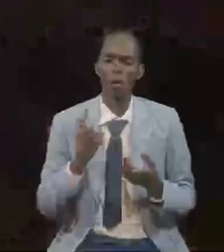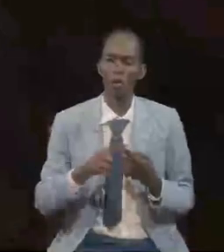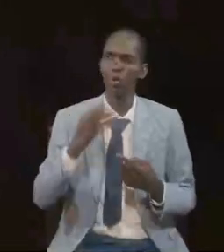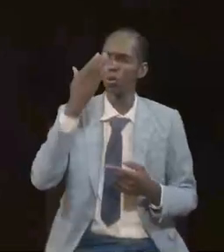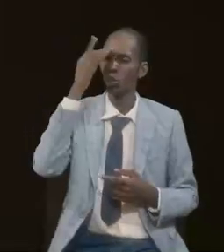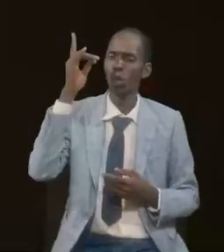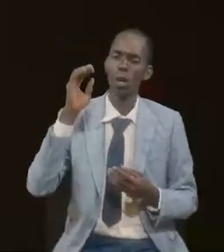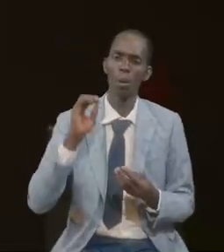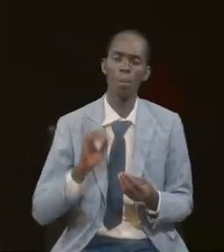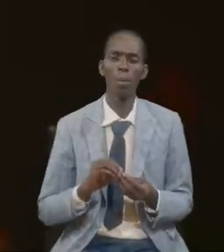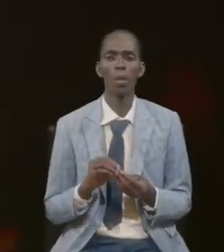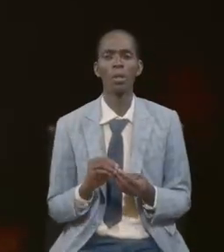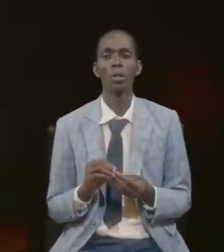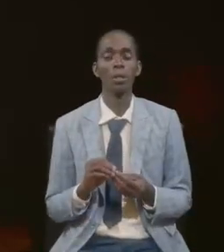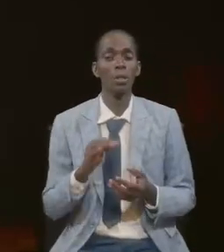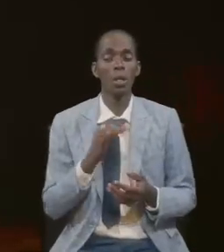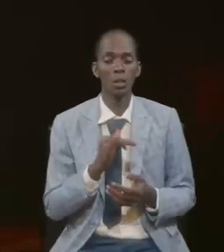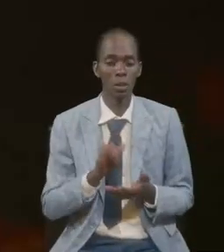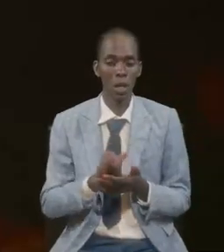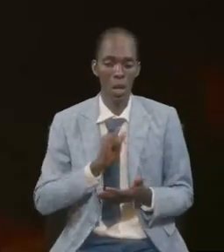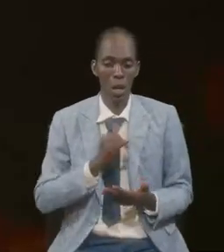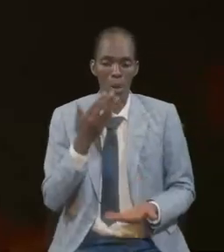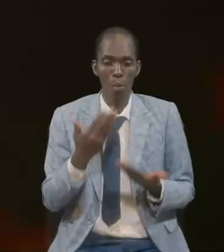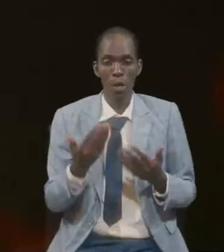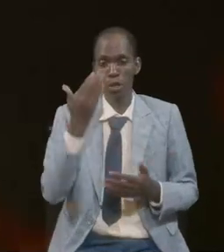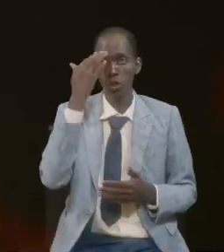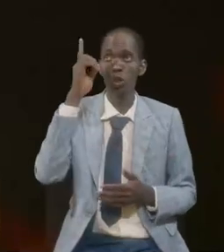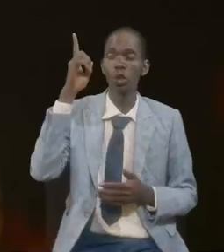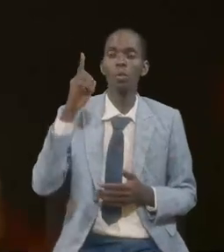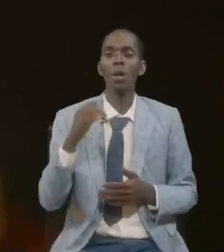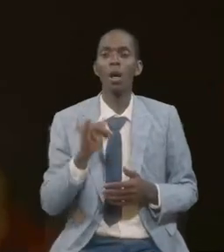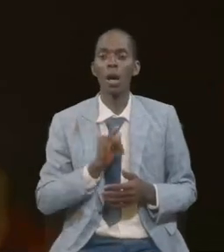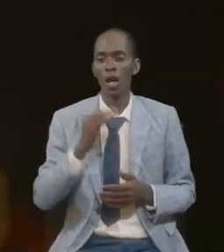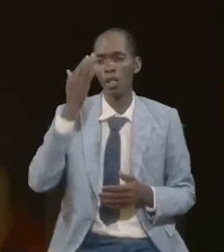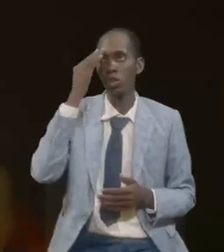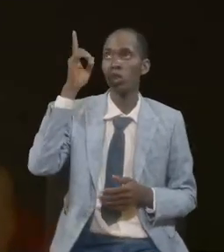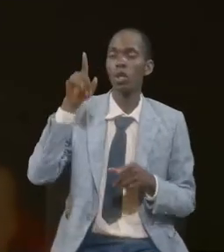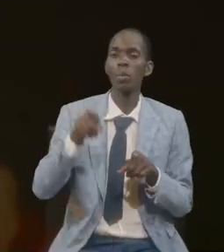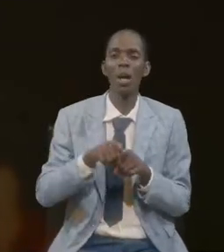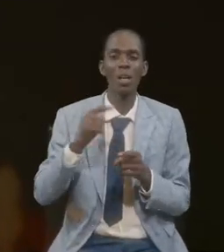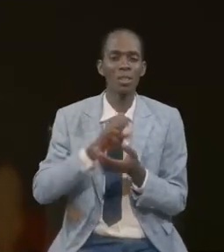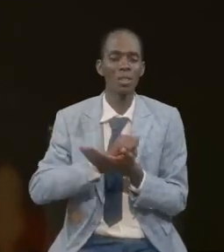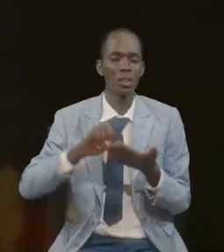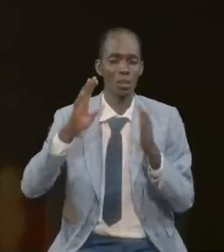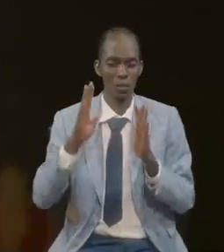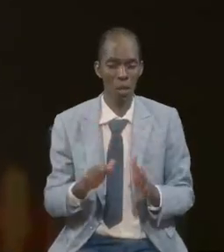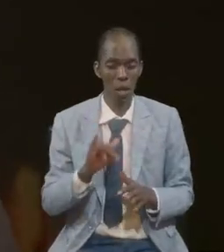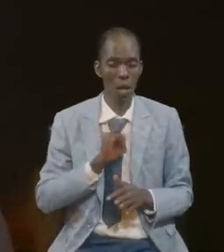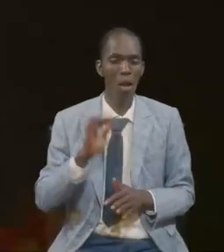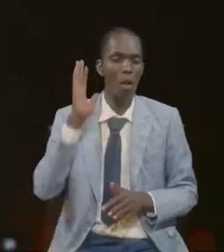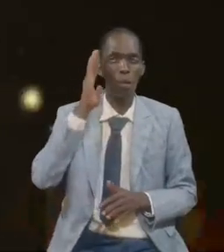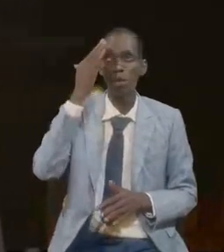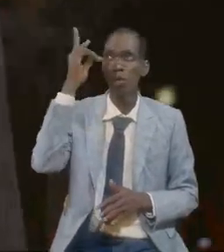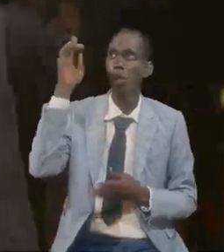plus, la sanctification. Afin de connaître Christ, je le connais comme sanctificateur, je veux le